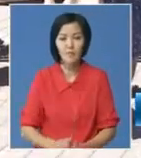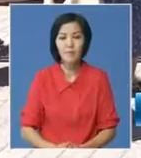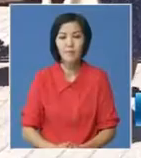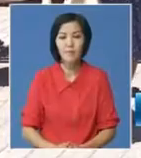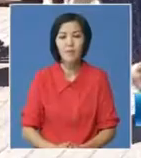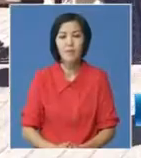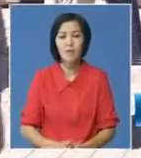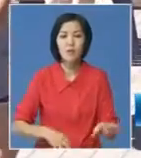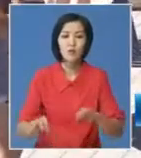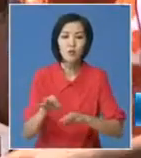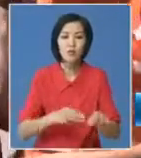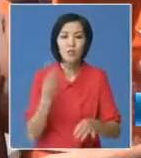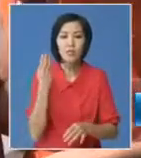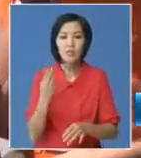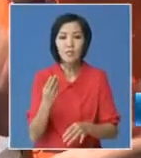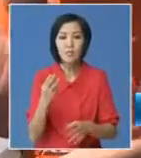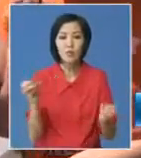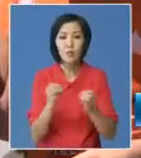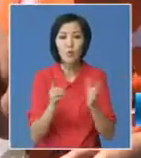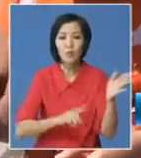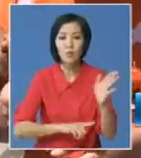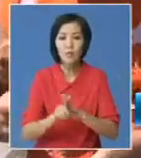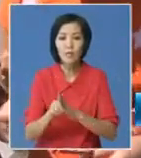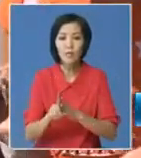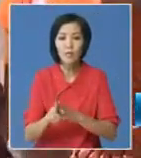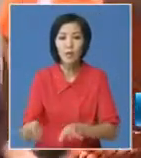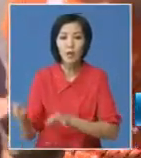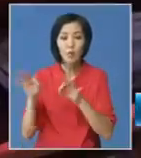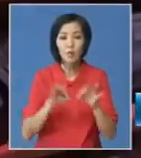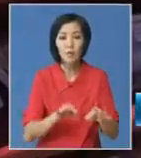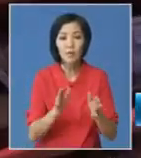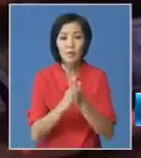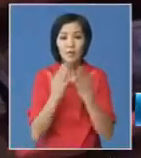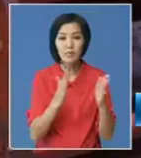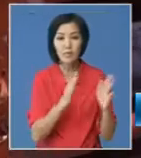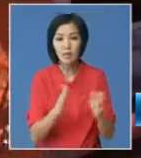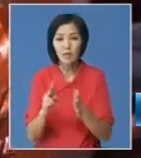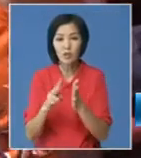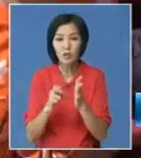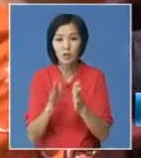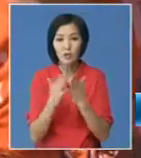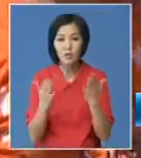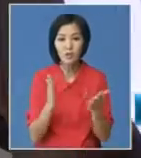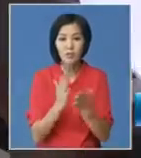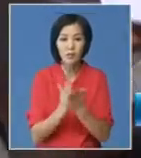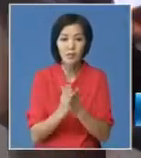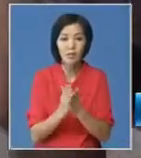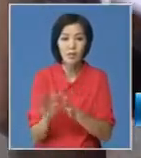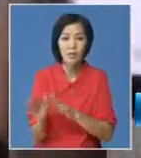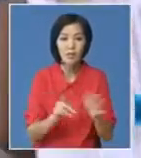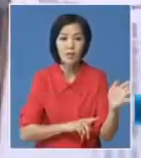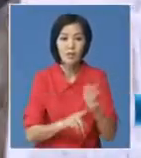Буккроссинг жобасы шілде айының 10-ында басталған. Көшпелі кітапхана қорында 700-ден астам кітап бар. Шара басталғалы 45 тұрғын